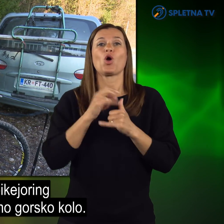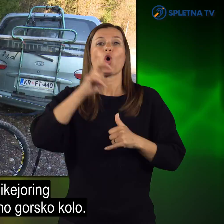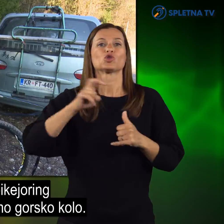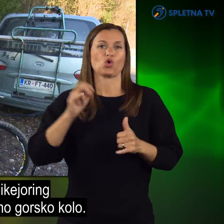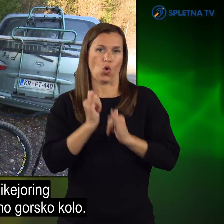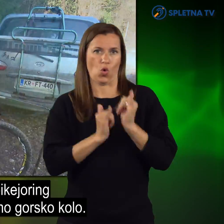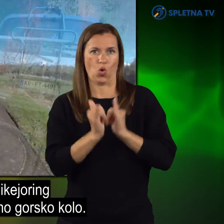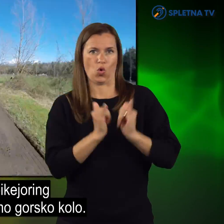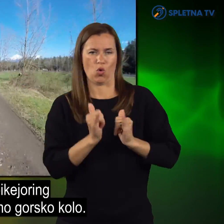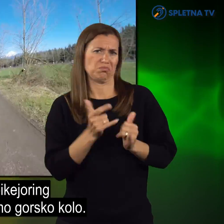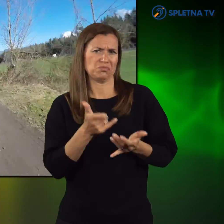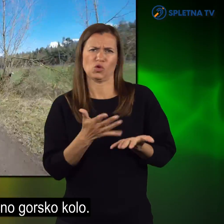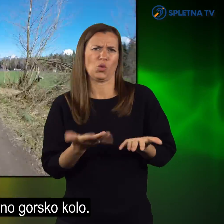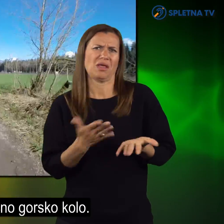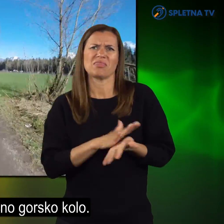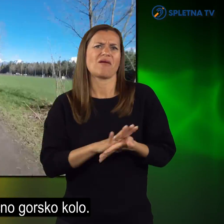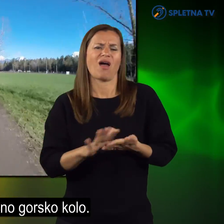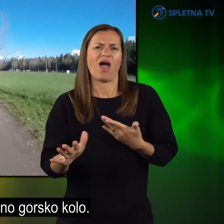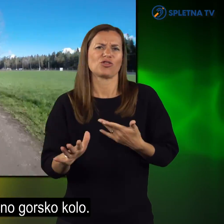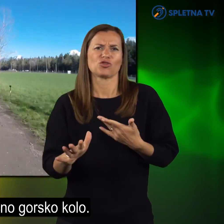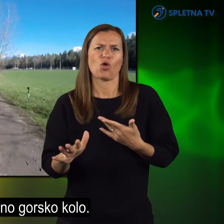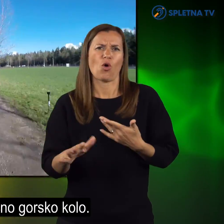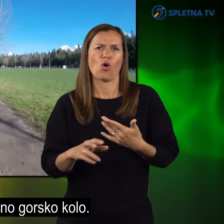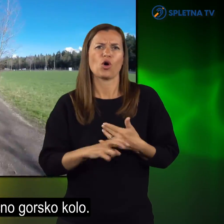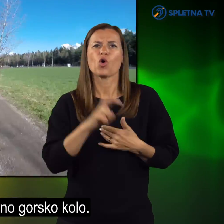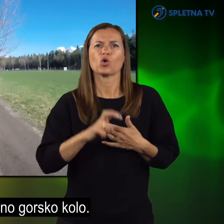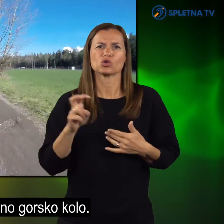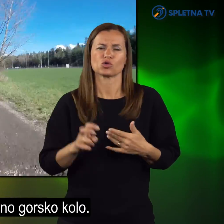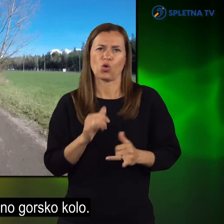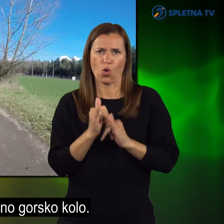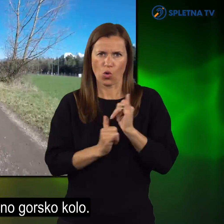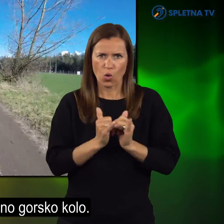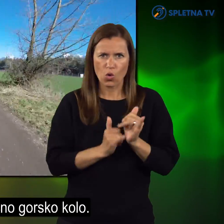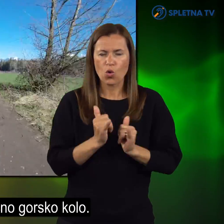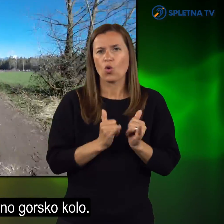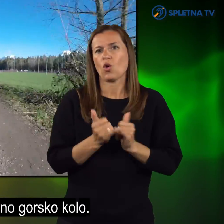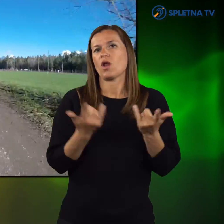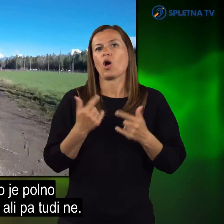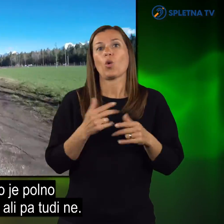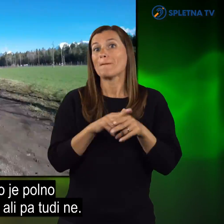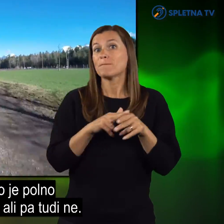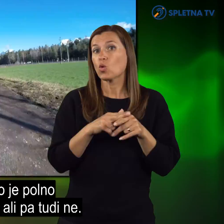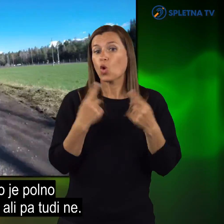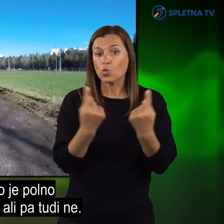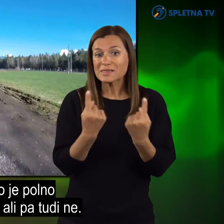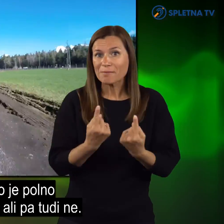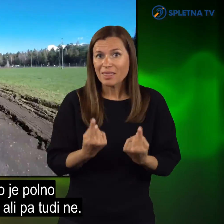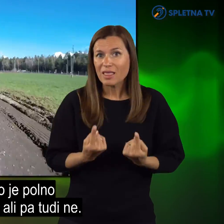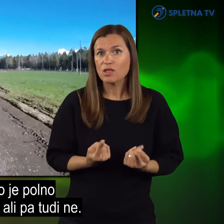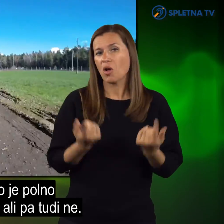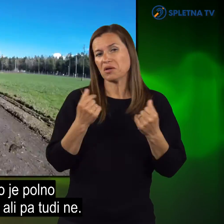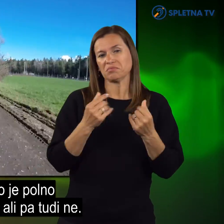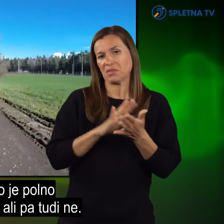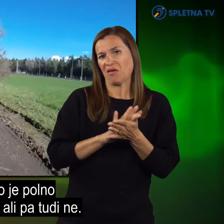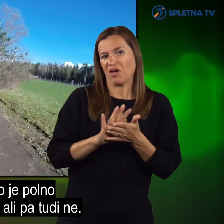kolo, se pravi, gre za čisto v bistvu klasično gorsko kolo, lahko je polno vzmeteno, lahko